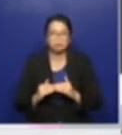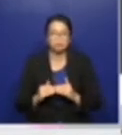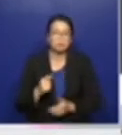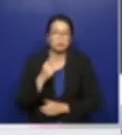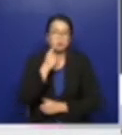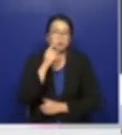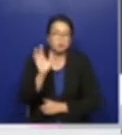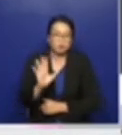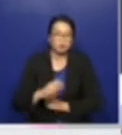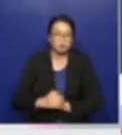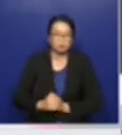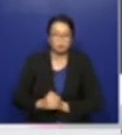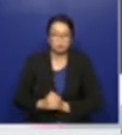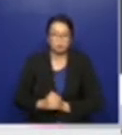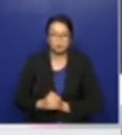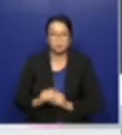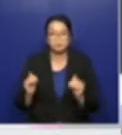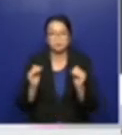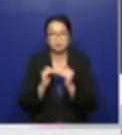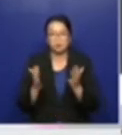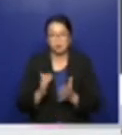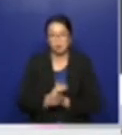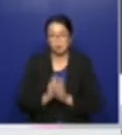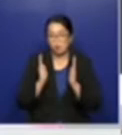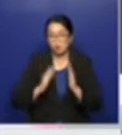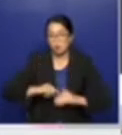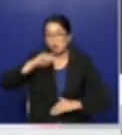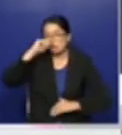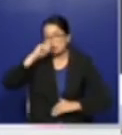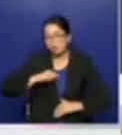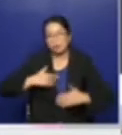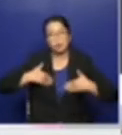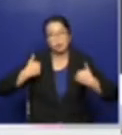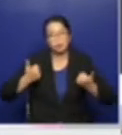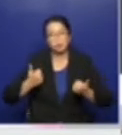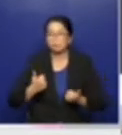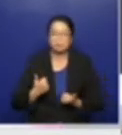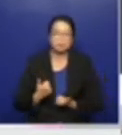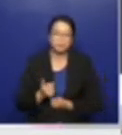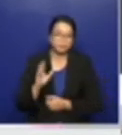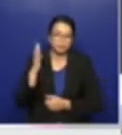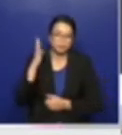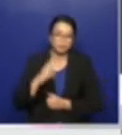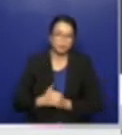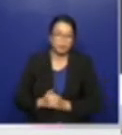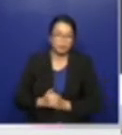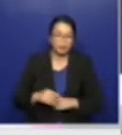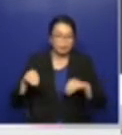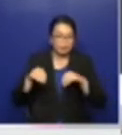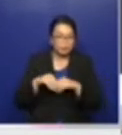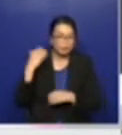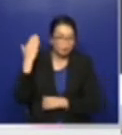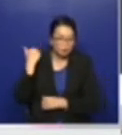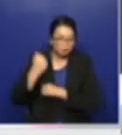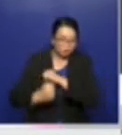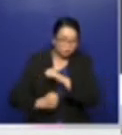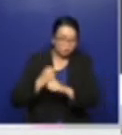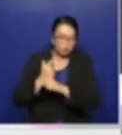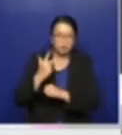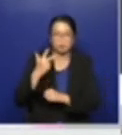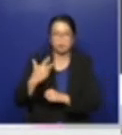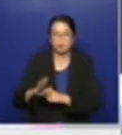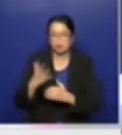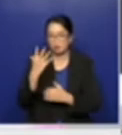คนไทยเนี่ยจะมีความสุขยังไม่มีฮะยังไม่ใกล้การปฏิรูปผ่านมา3ปีแล้ว